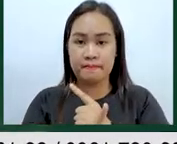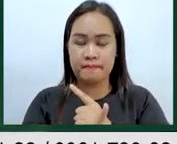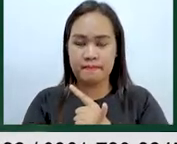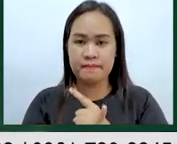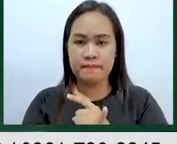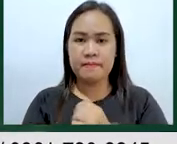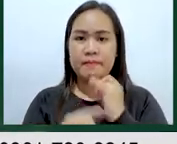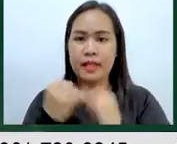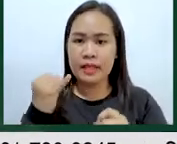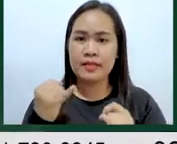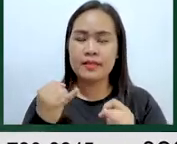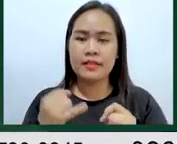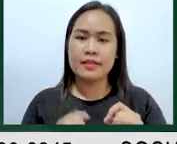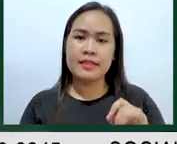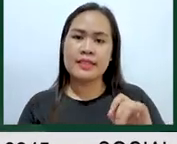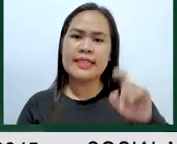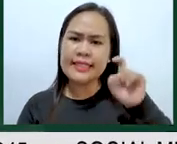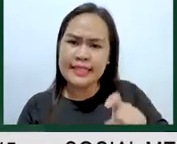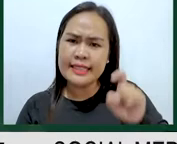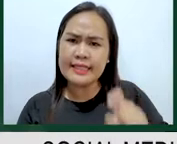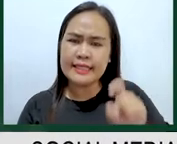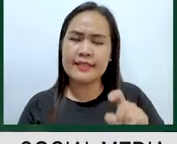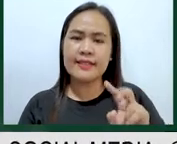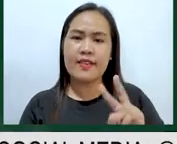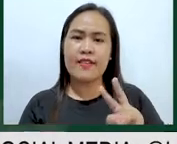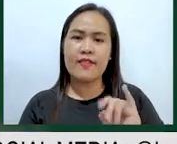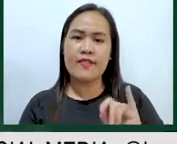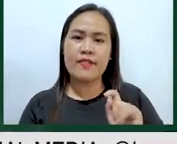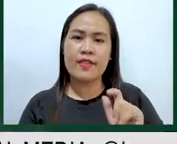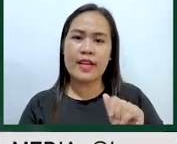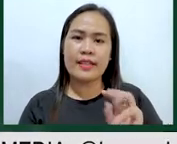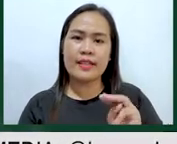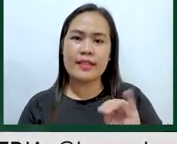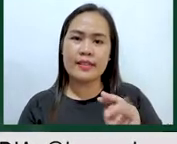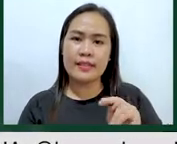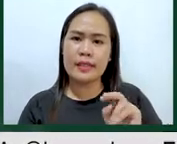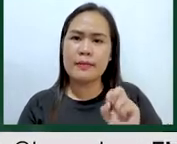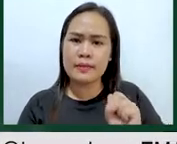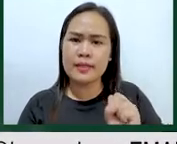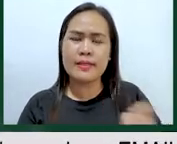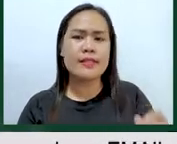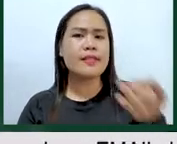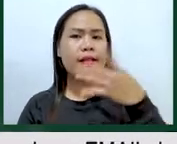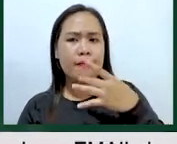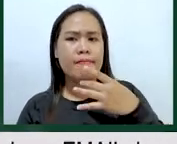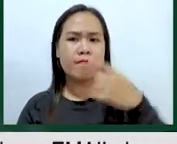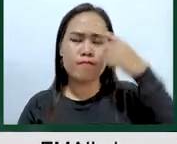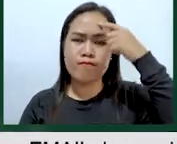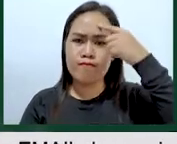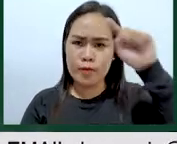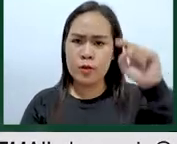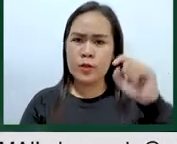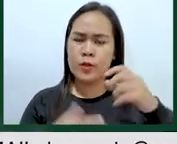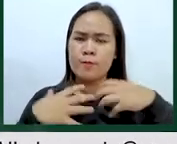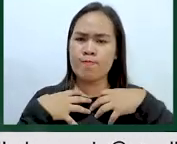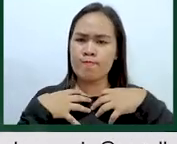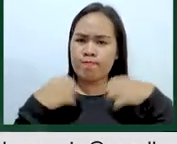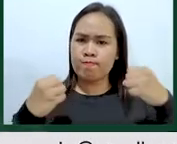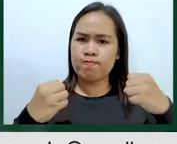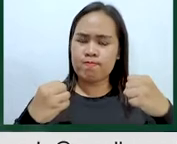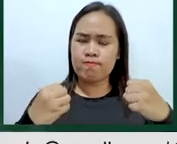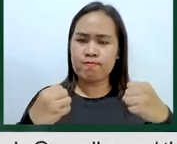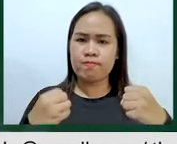boost our immune system. Ayan, vitamins, no? Alos lahat ngayon, ang Pilipino dati, hindi naniniwala sa vitamins,